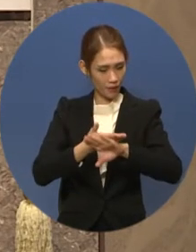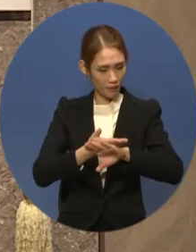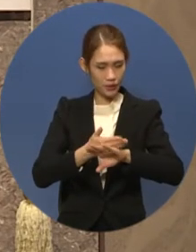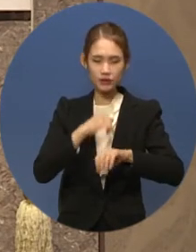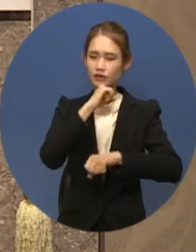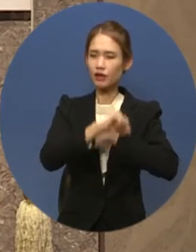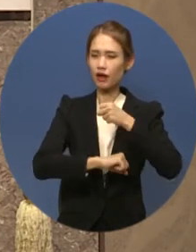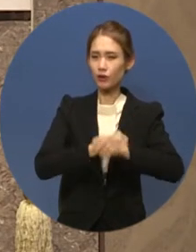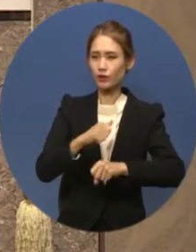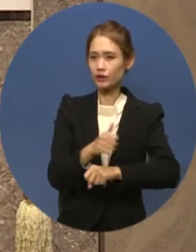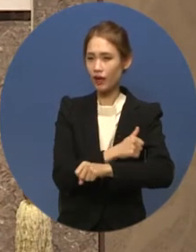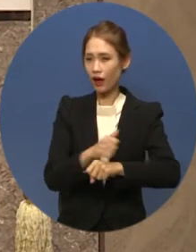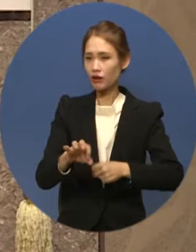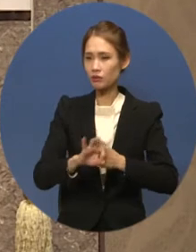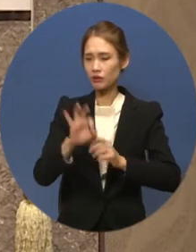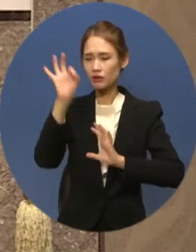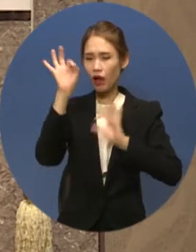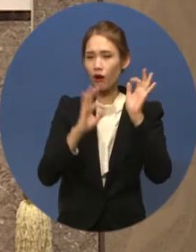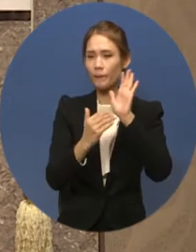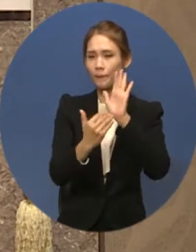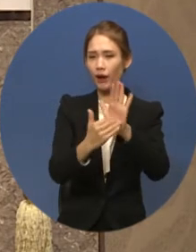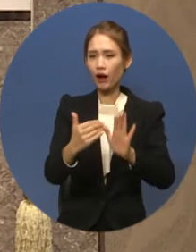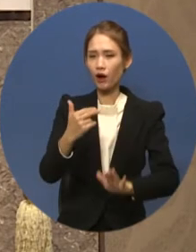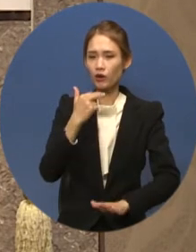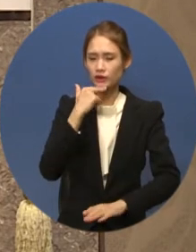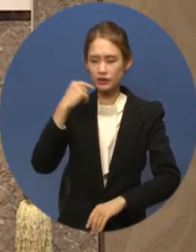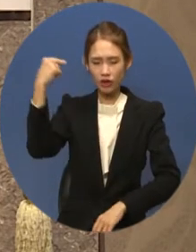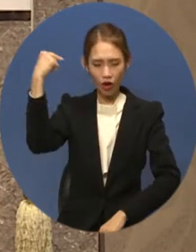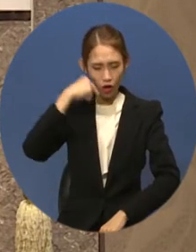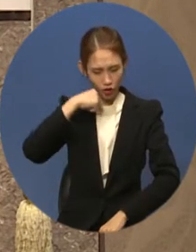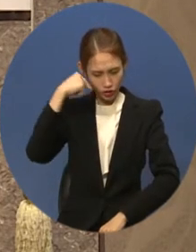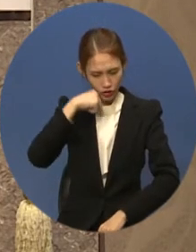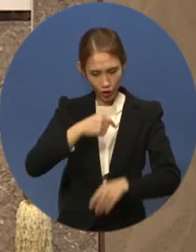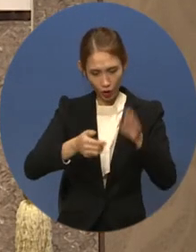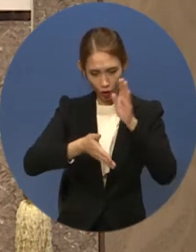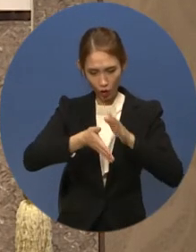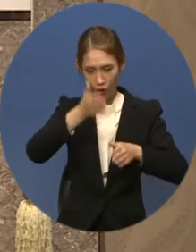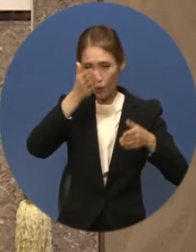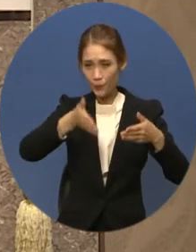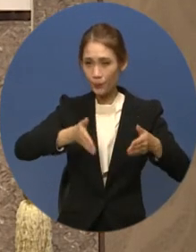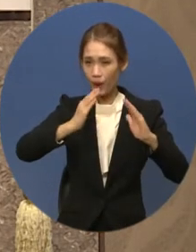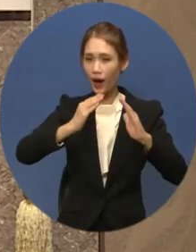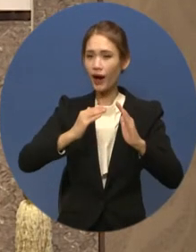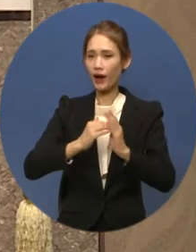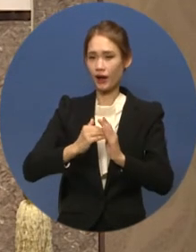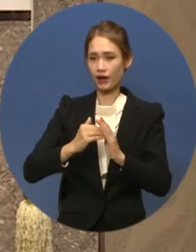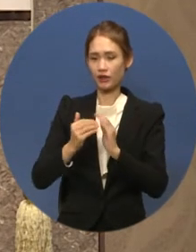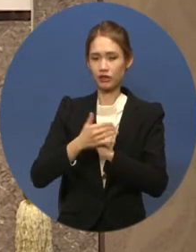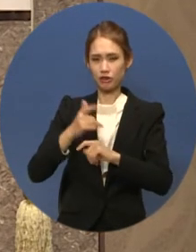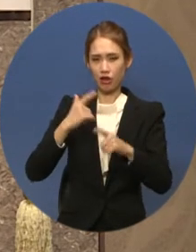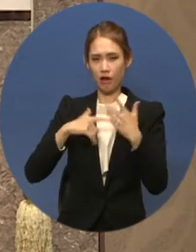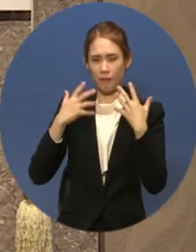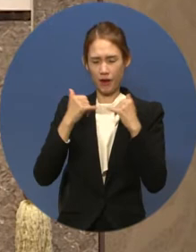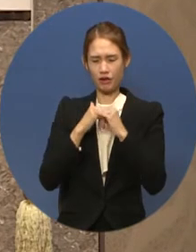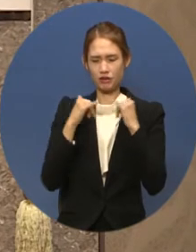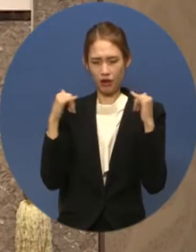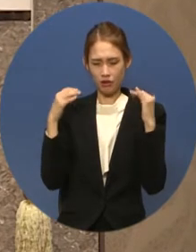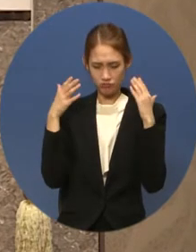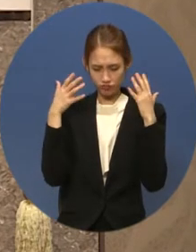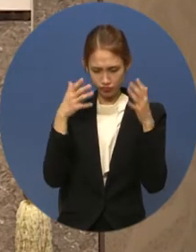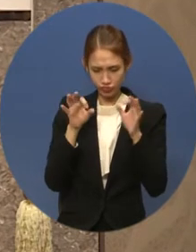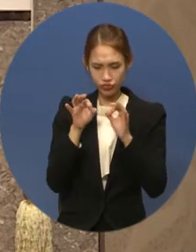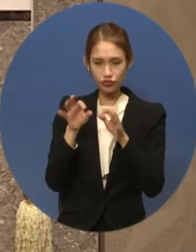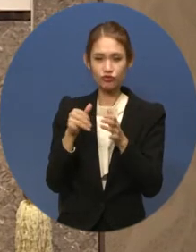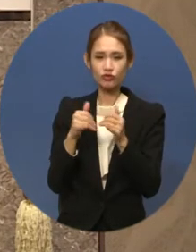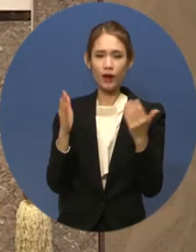큰 사고가 나지 않게끔 철저하게 설계를 했습니다 인력도 더 많은 인력을 투입해 써요 맞춤형 케어가 가능하도록